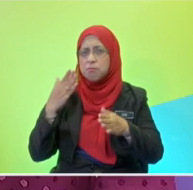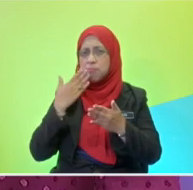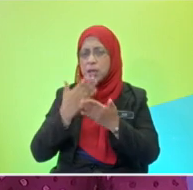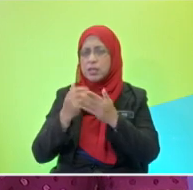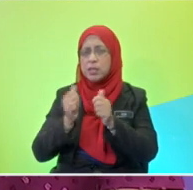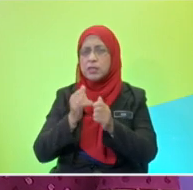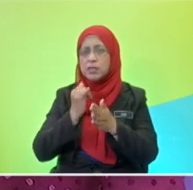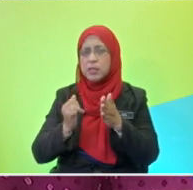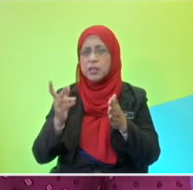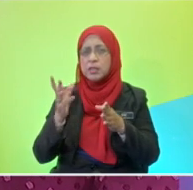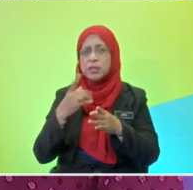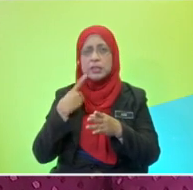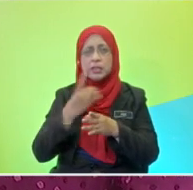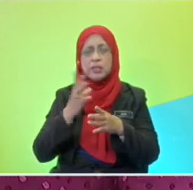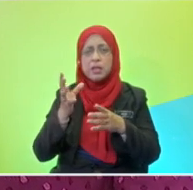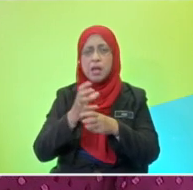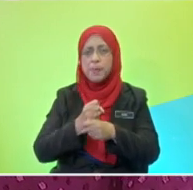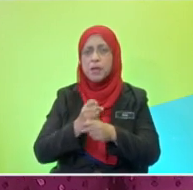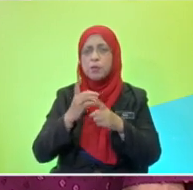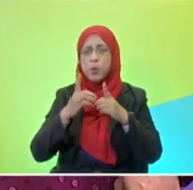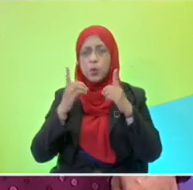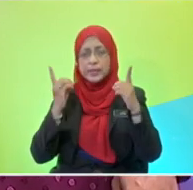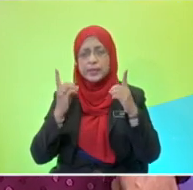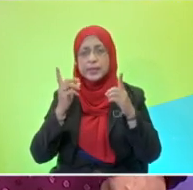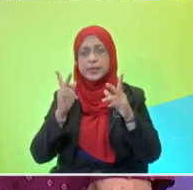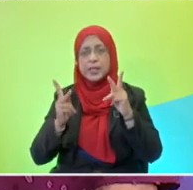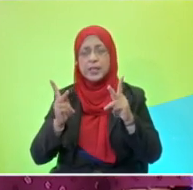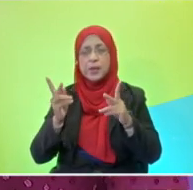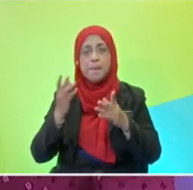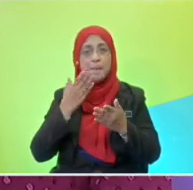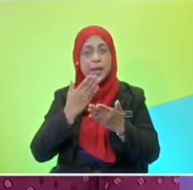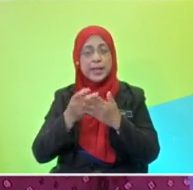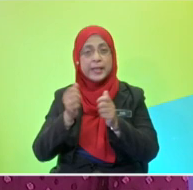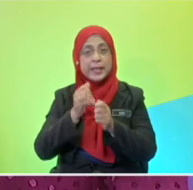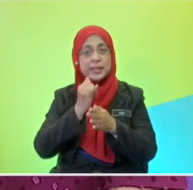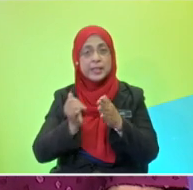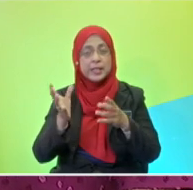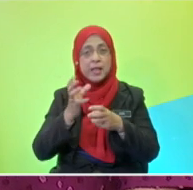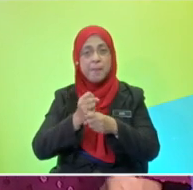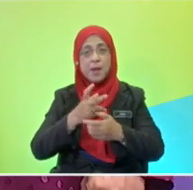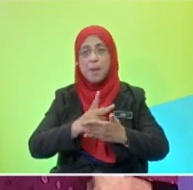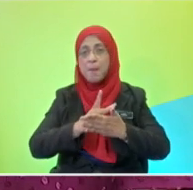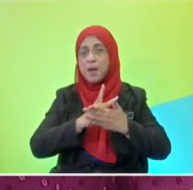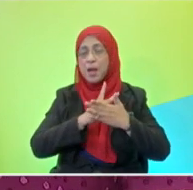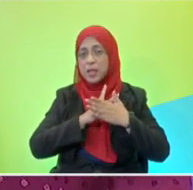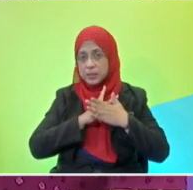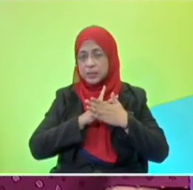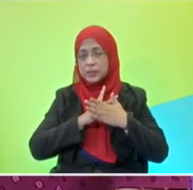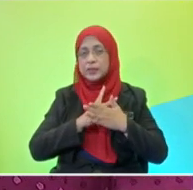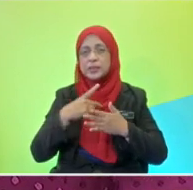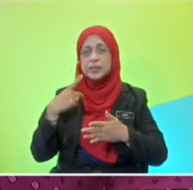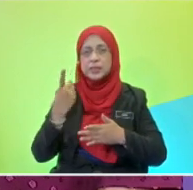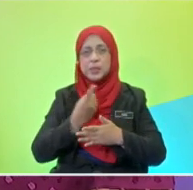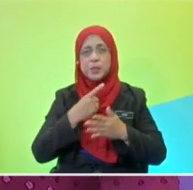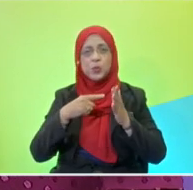pun dapat dokter kalau kita berbaik ngaji dan kita akan mendapat pahala kita juga hendaklah menguasai dan